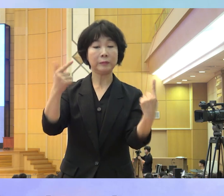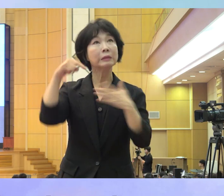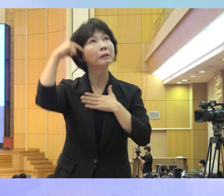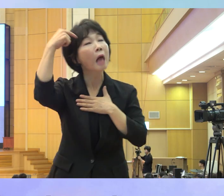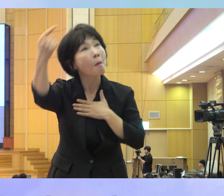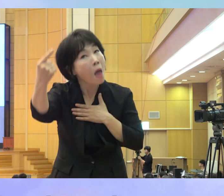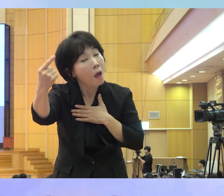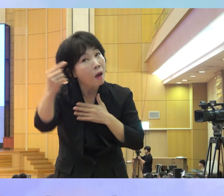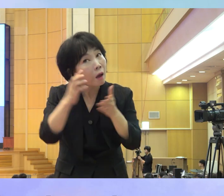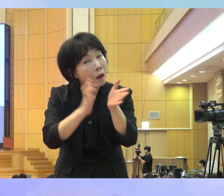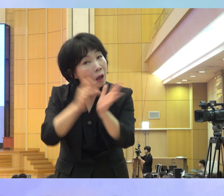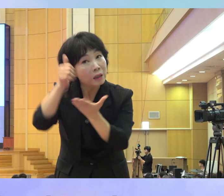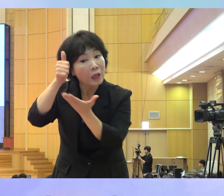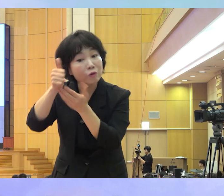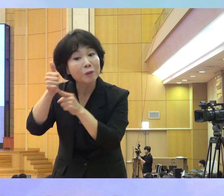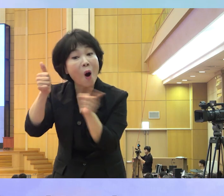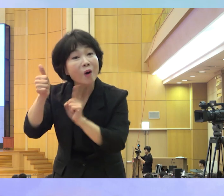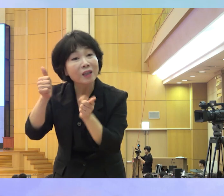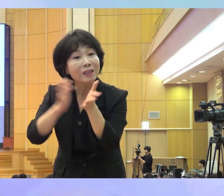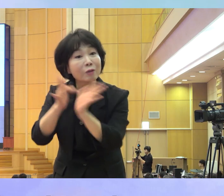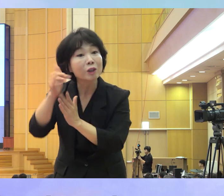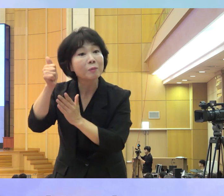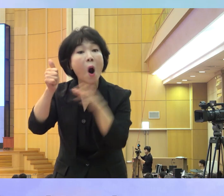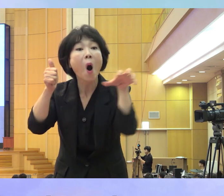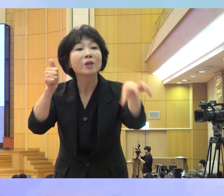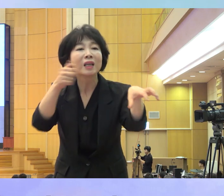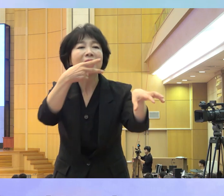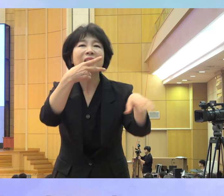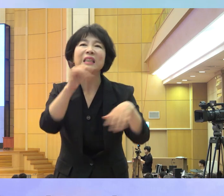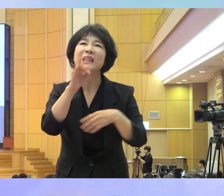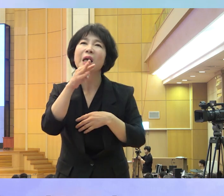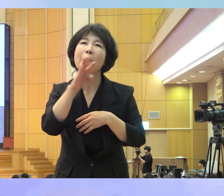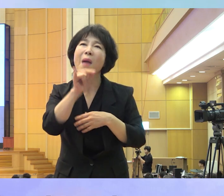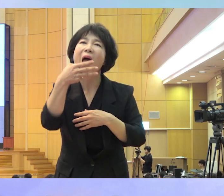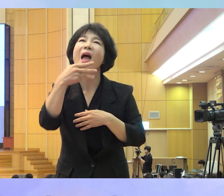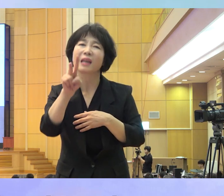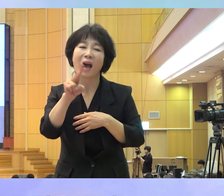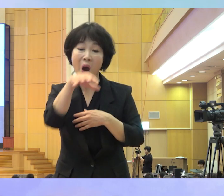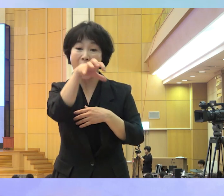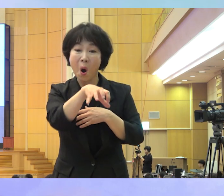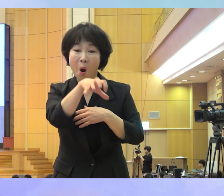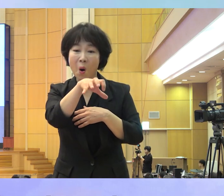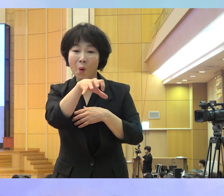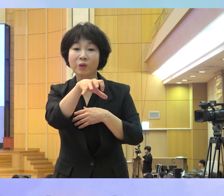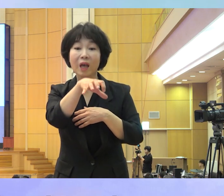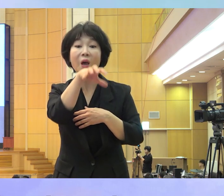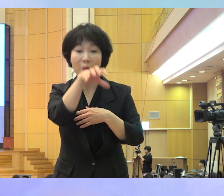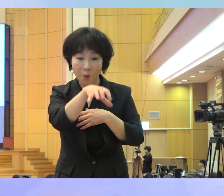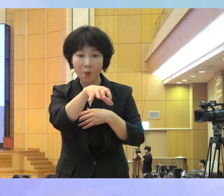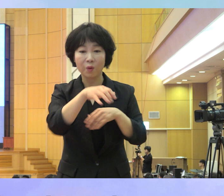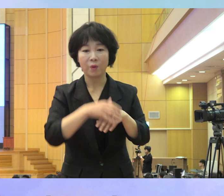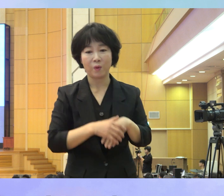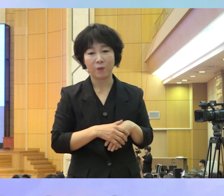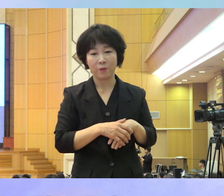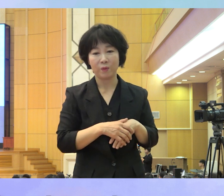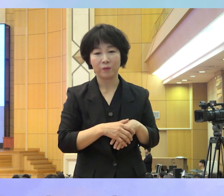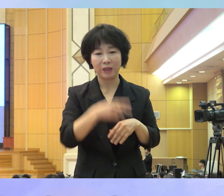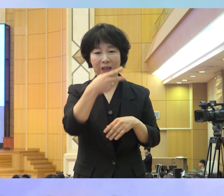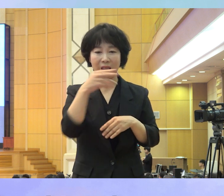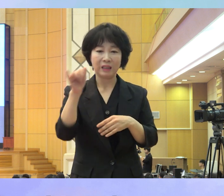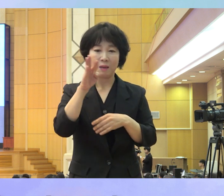후에 예수께서 디베랴, 조금 전에도 말했지만 디베랴라고 하는 곳도 갈릴리 지역의 한